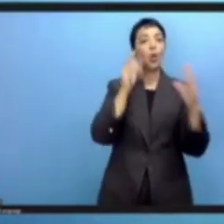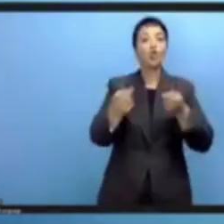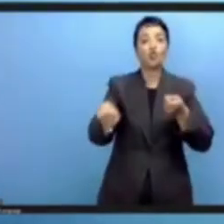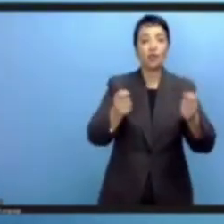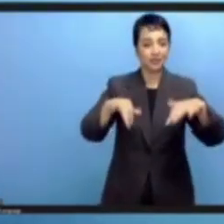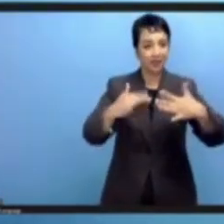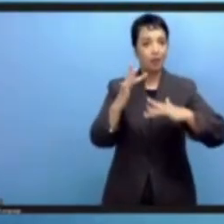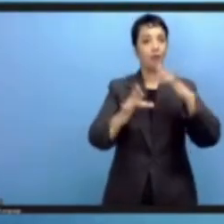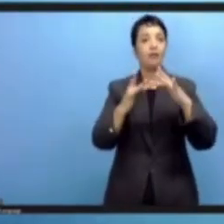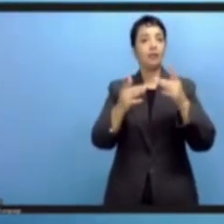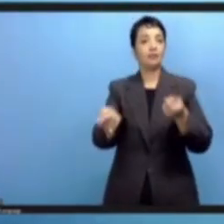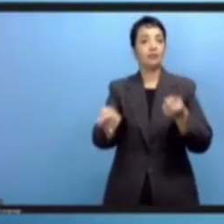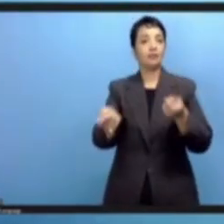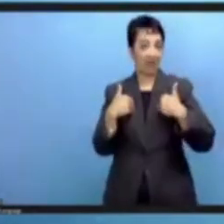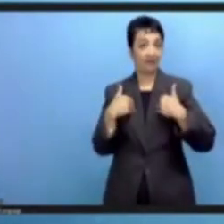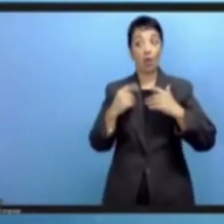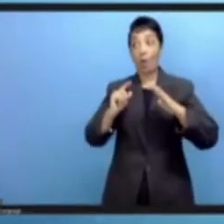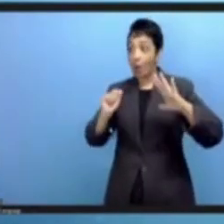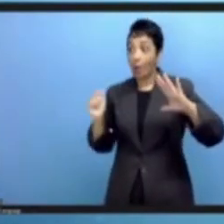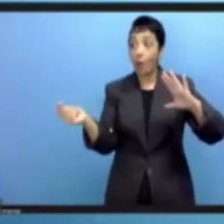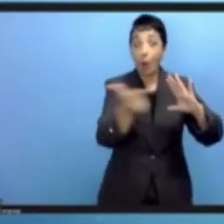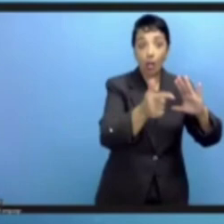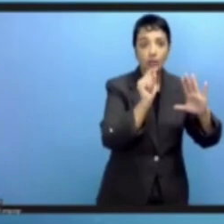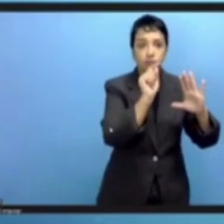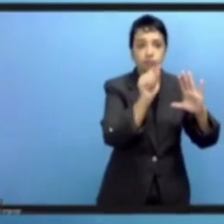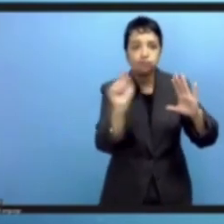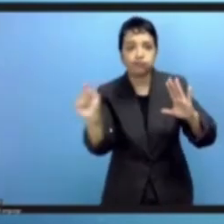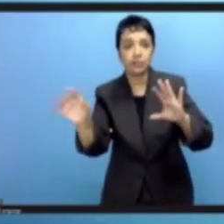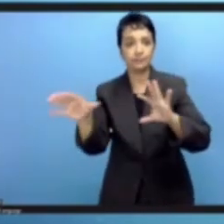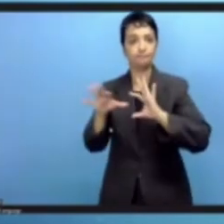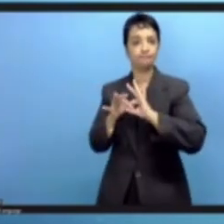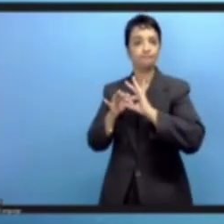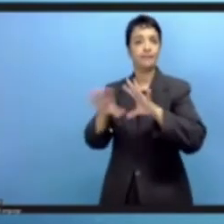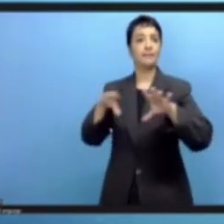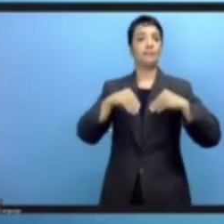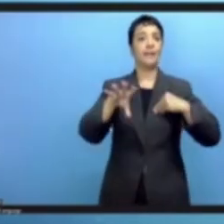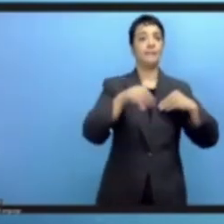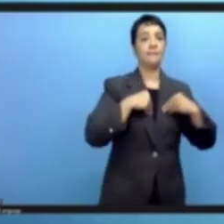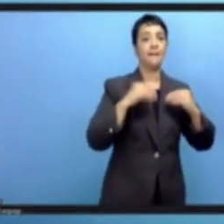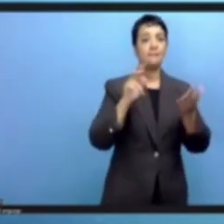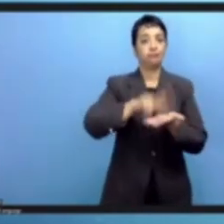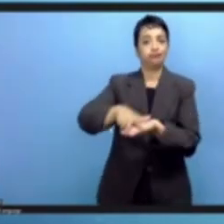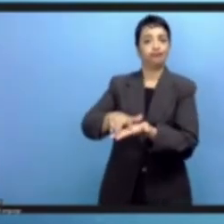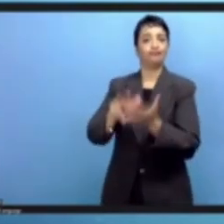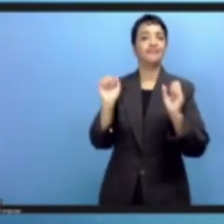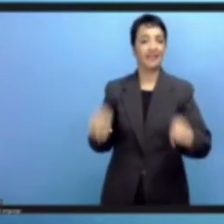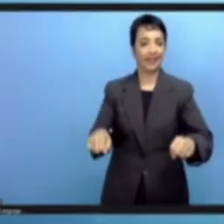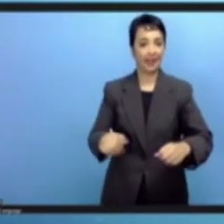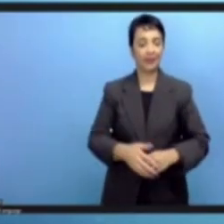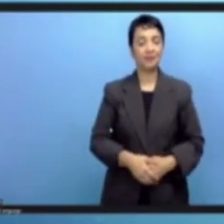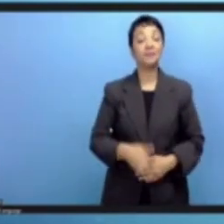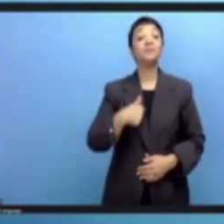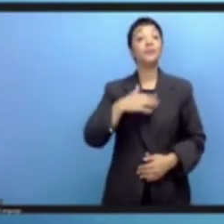mais nous contribuons donc à la recherche et à la réflexion de régulation telle qu'acceptée par tous les